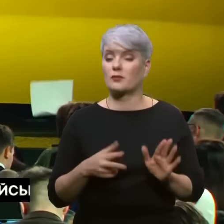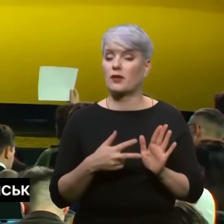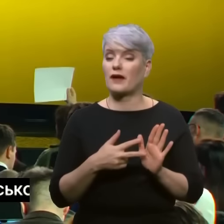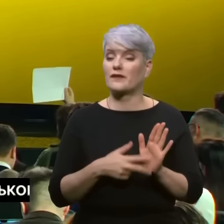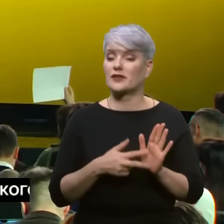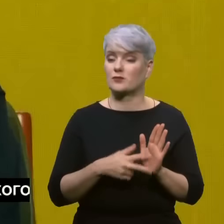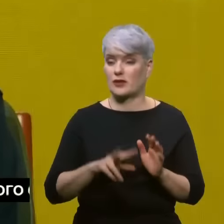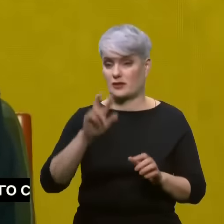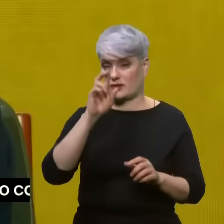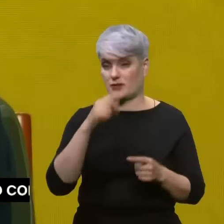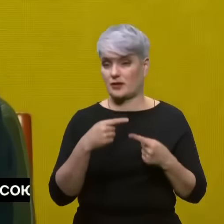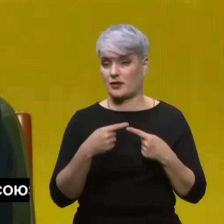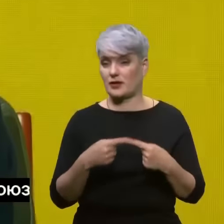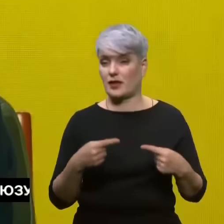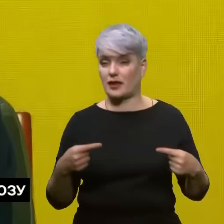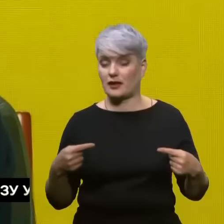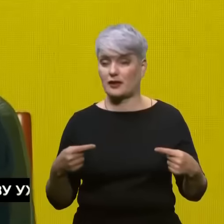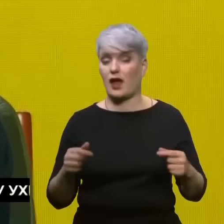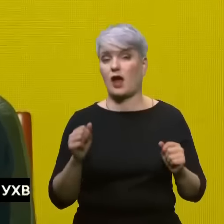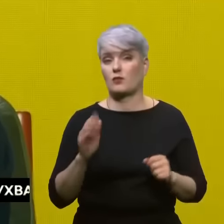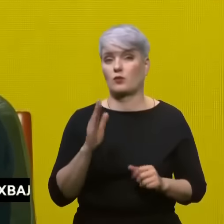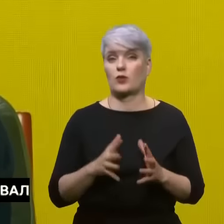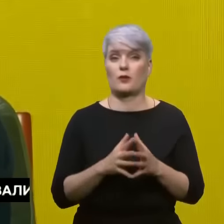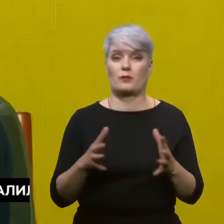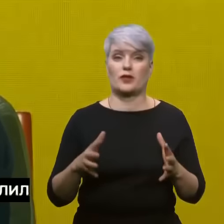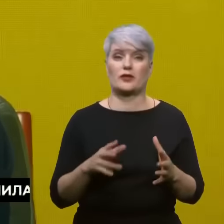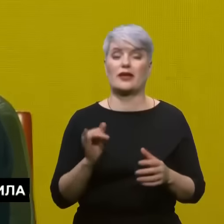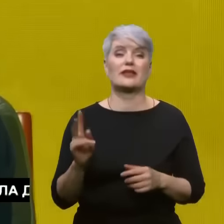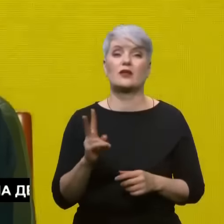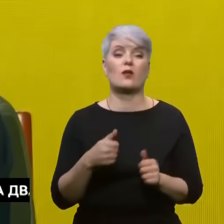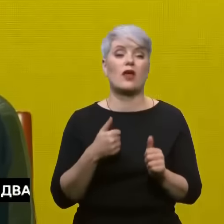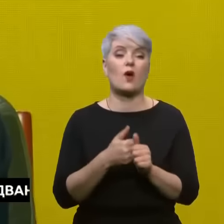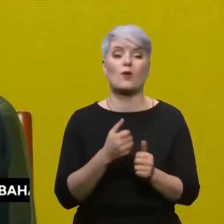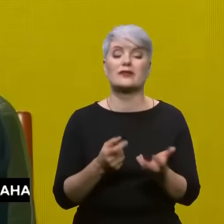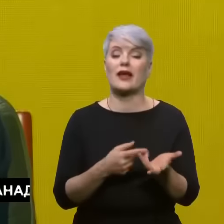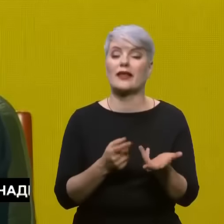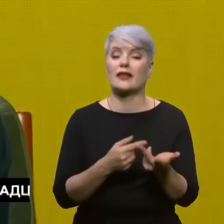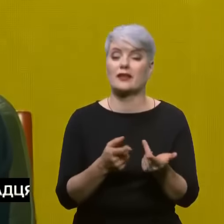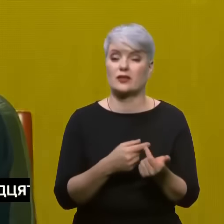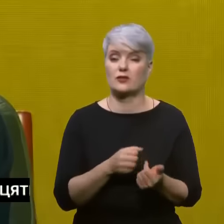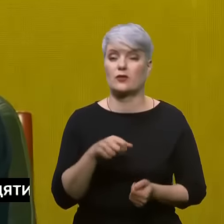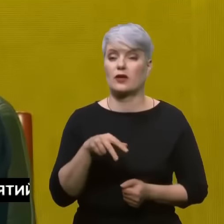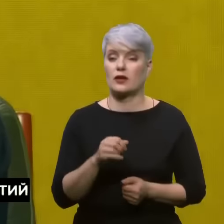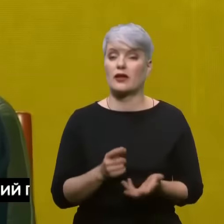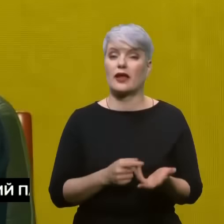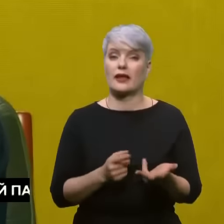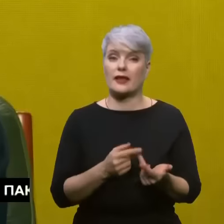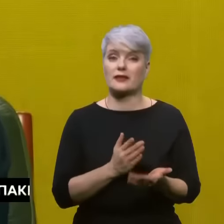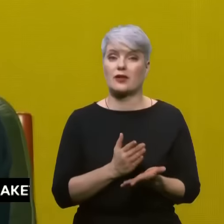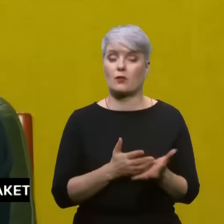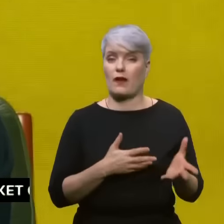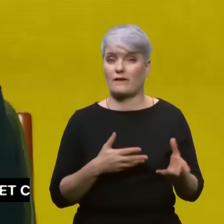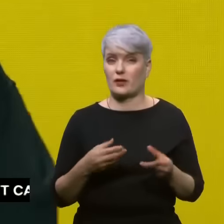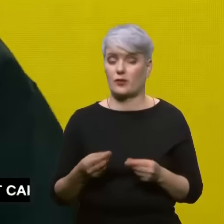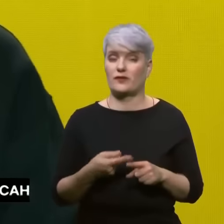80 країн, може буде більше, подивимось. Питання, ніхто не гониться за кількістю, але тим не менш кількість має вплив. Все ж таки